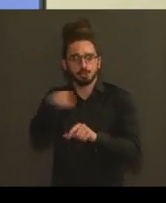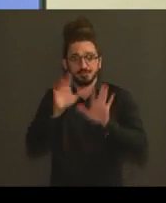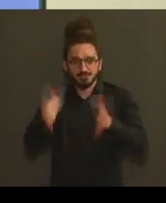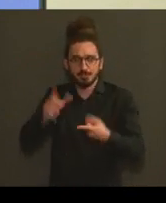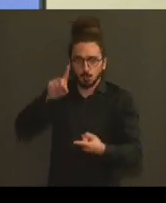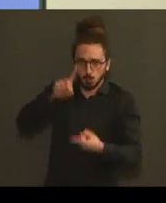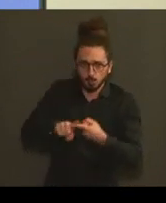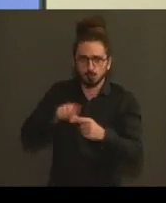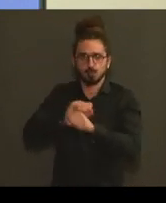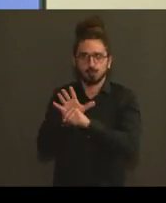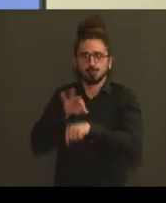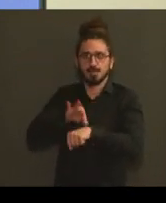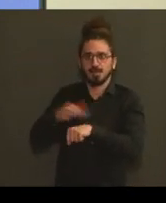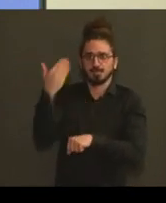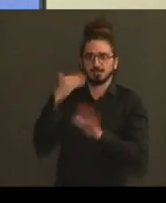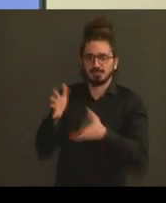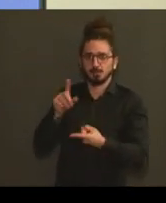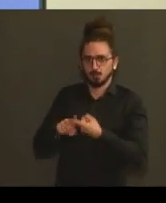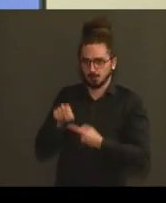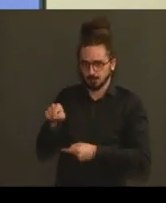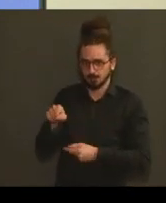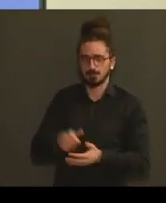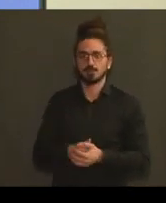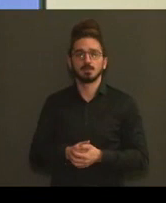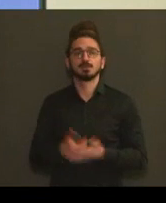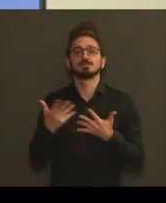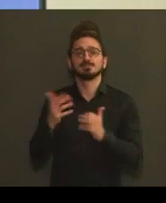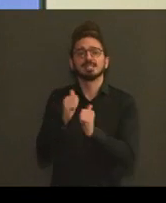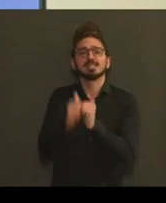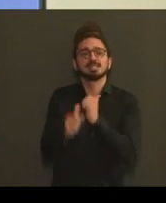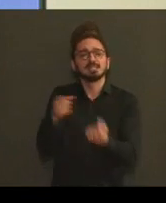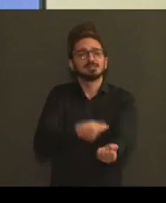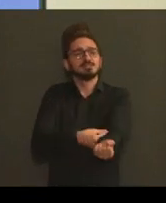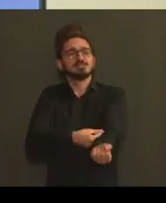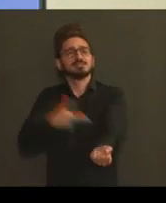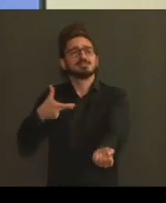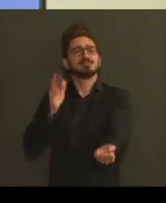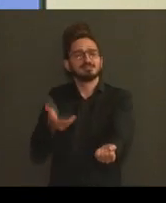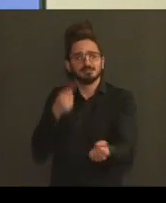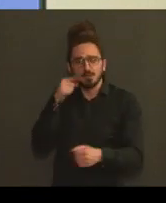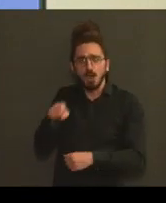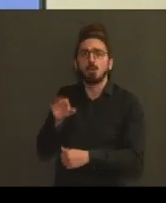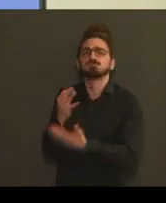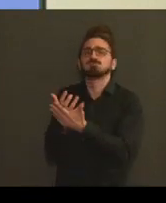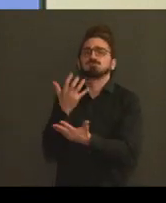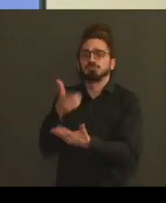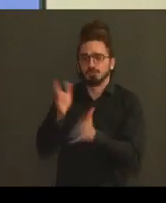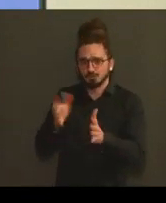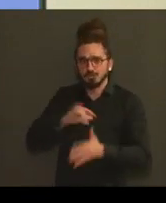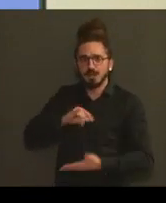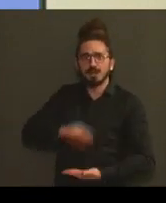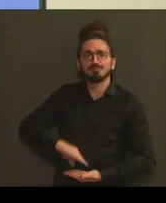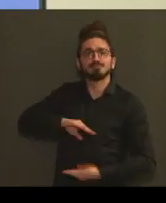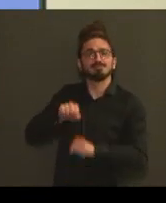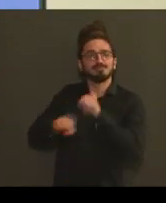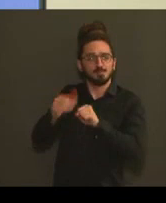test PCR ou antigénique positif ou qu'elles aient eu une sérologie faite montrant des anticorps. La France, par